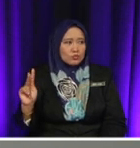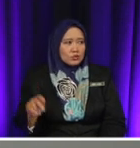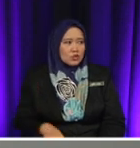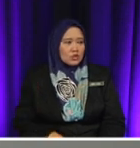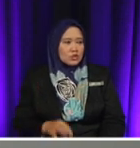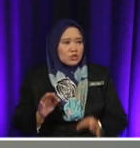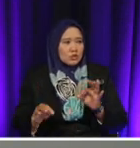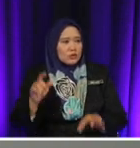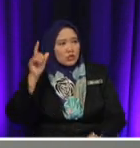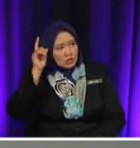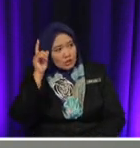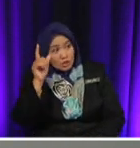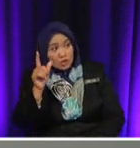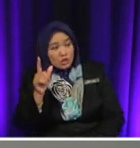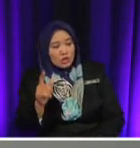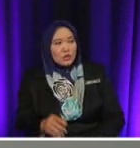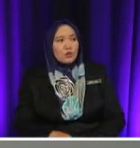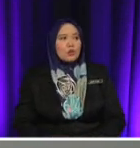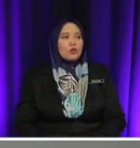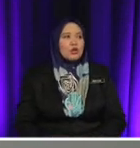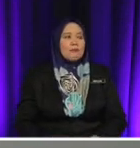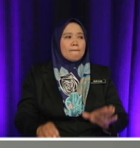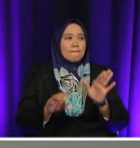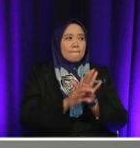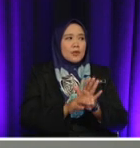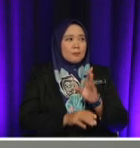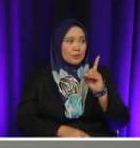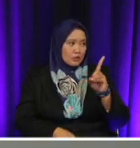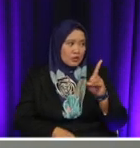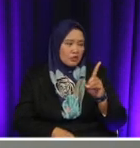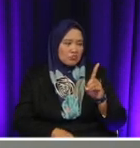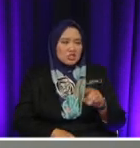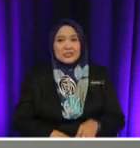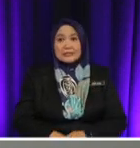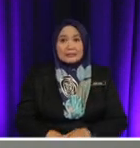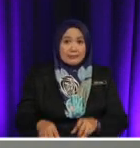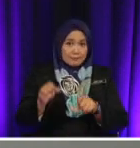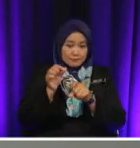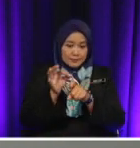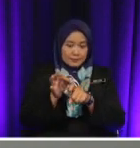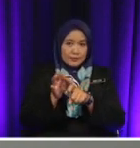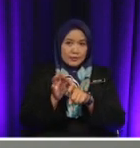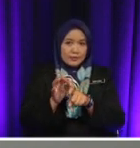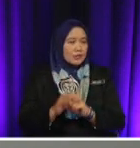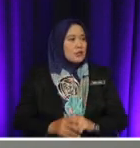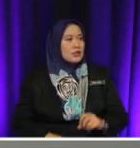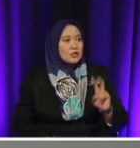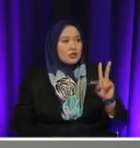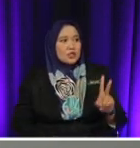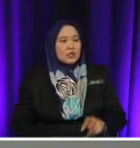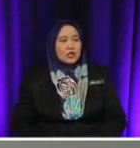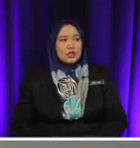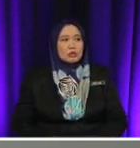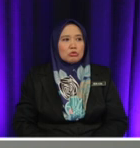Itul Cik macam belian okey yang kedua macam cacing yang ketiga macam bentuk bulat-bulatan ada